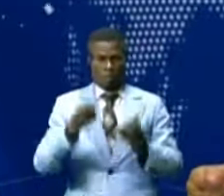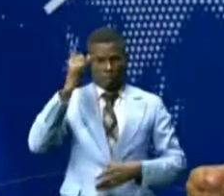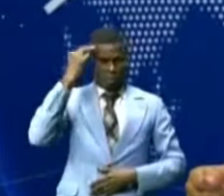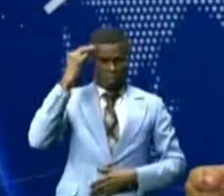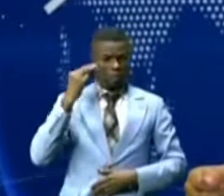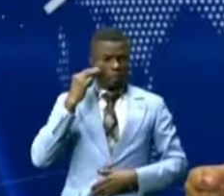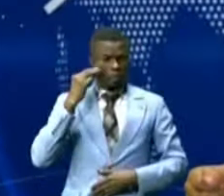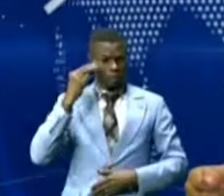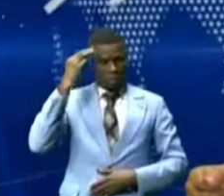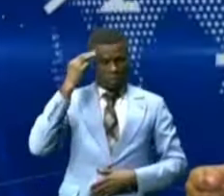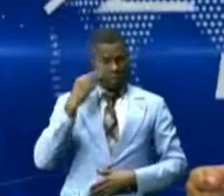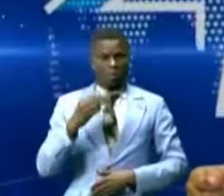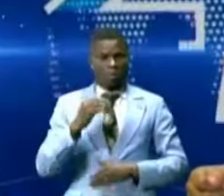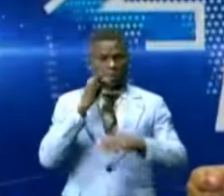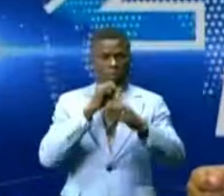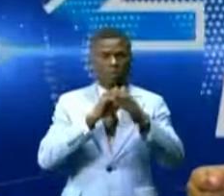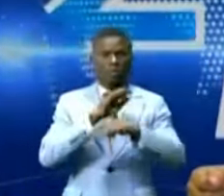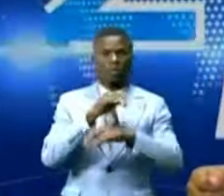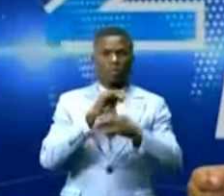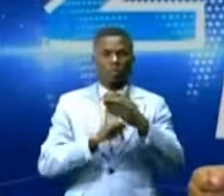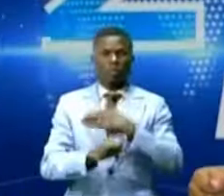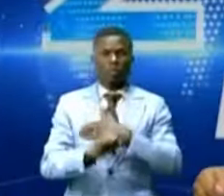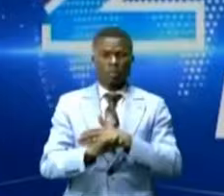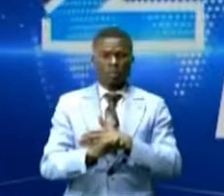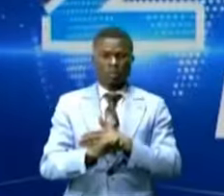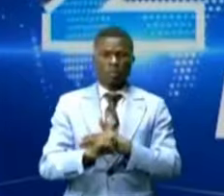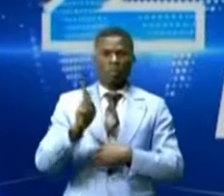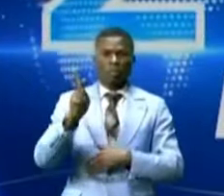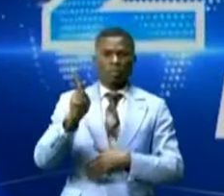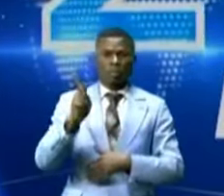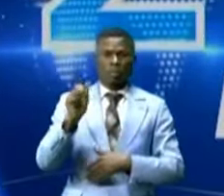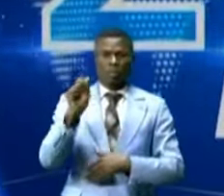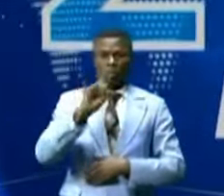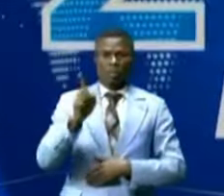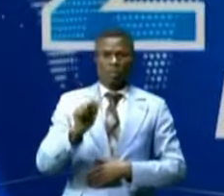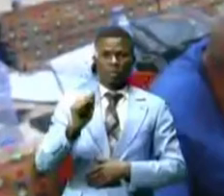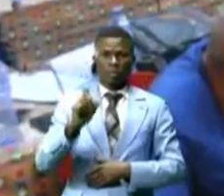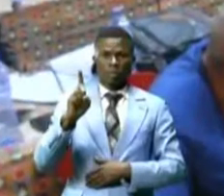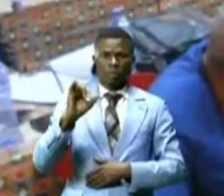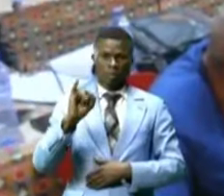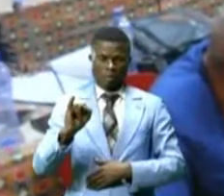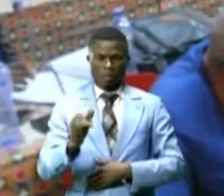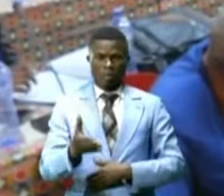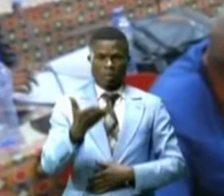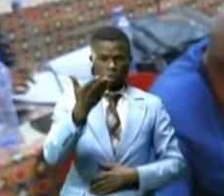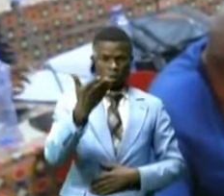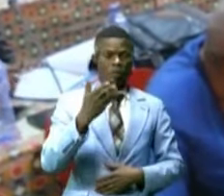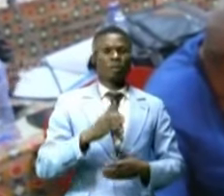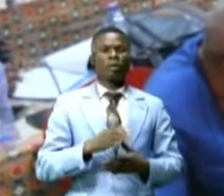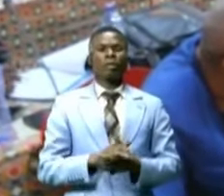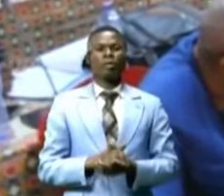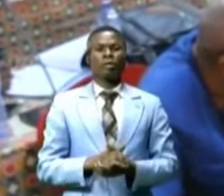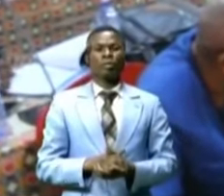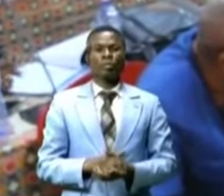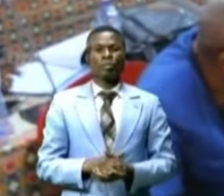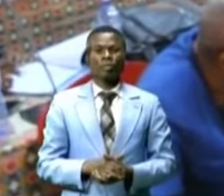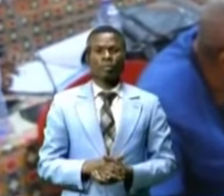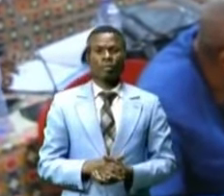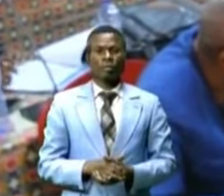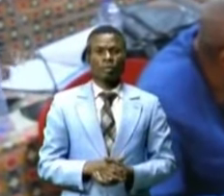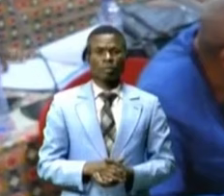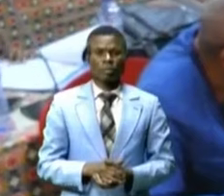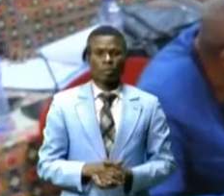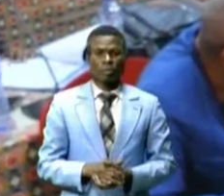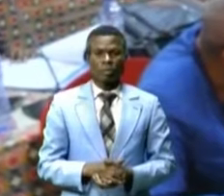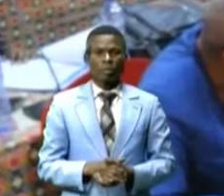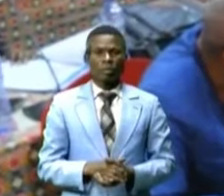ministre, ministre de l'Intérieur, Peter Kazadi. Reportage de Willy Atunakov. C'est